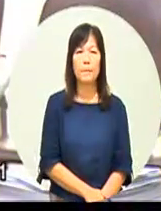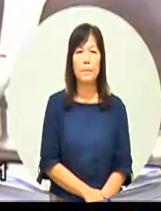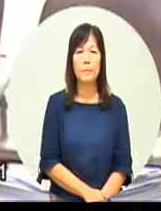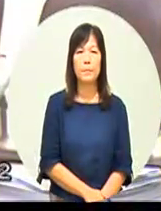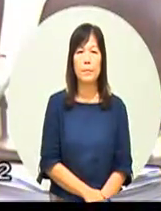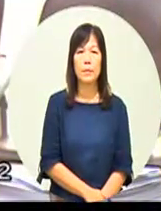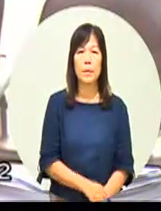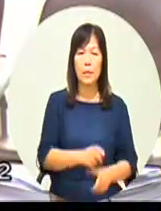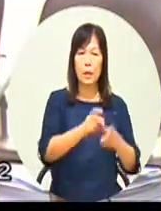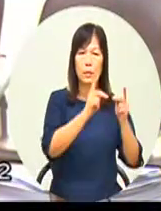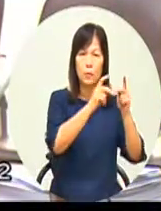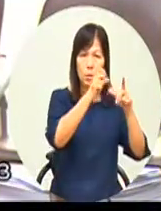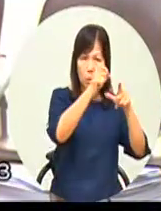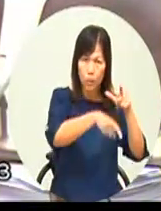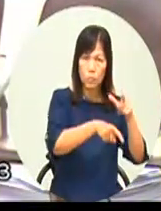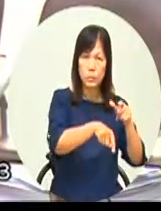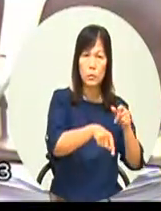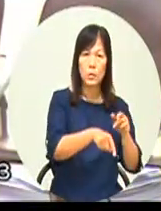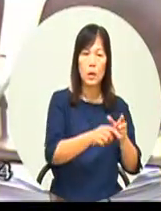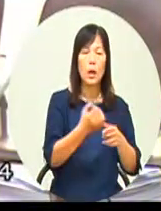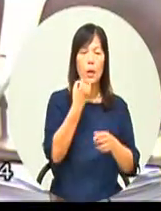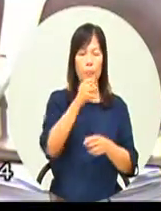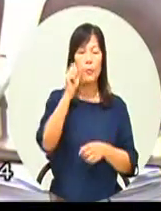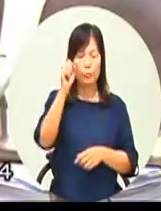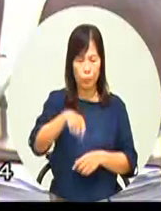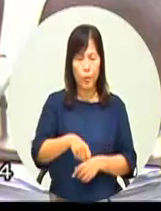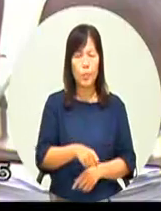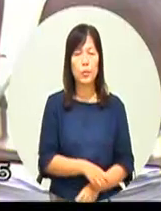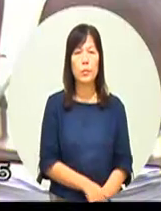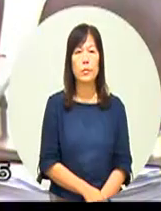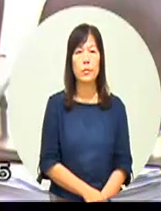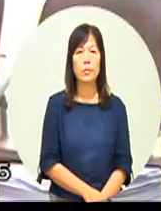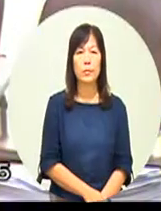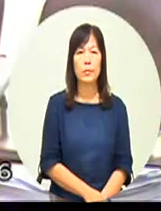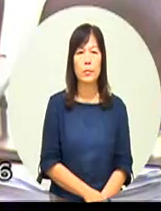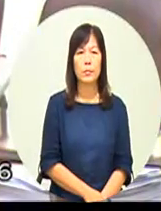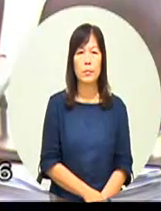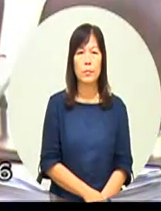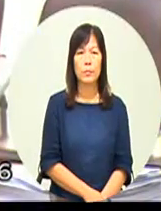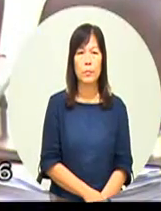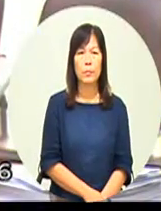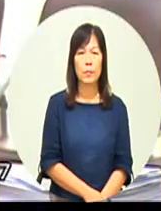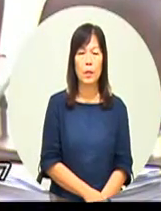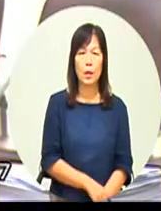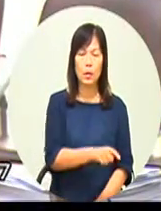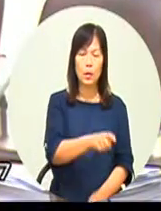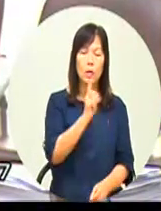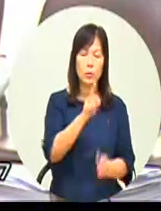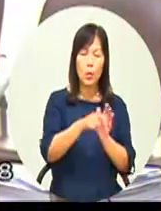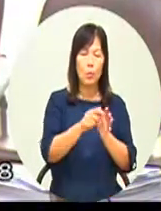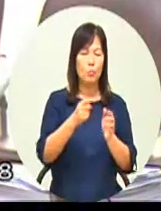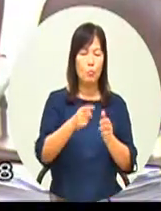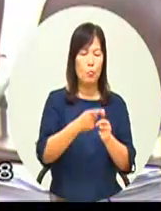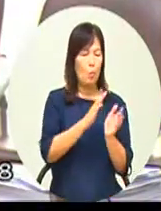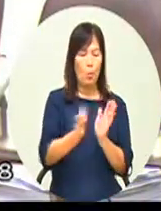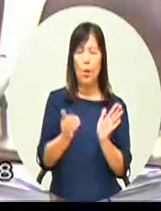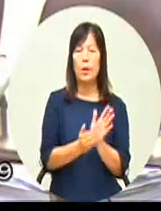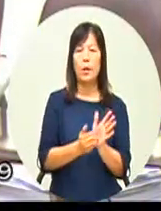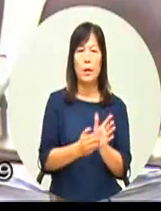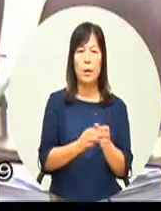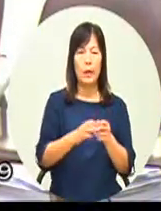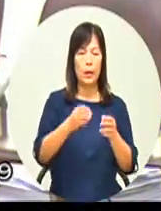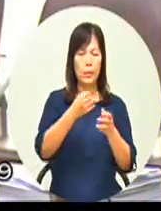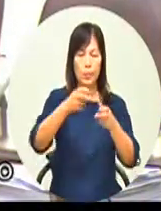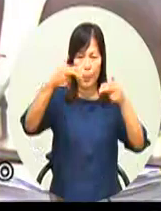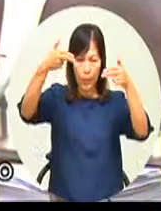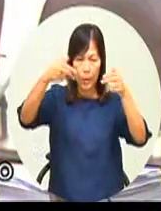运公司，哈，他允诺哦，伊要做一天，伊讲已经准备好啊，阿妈要去安装